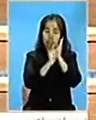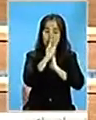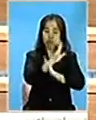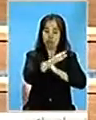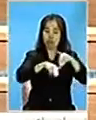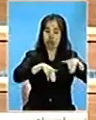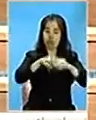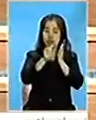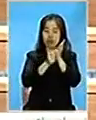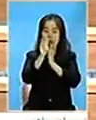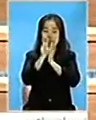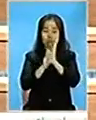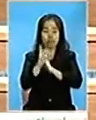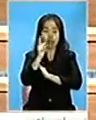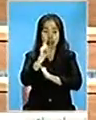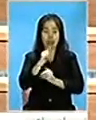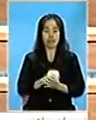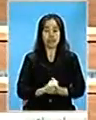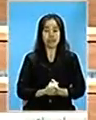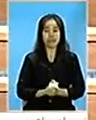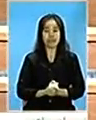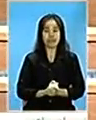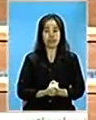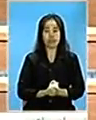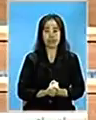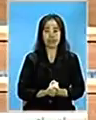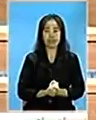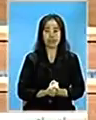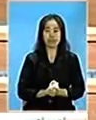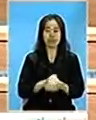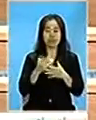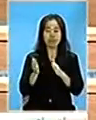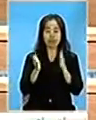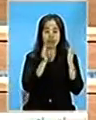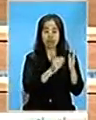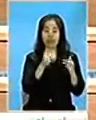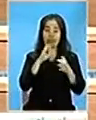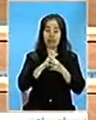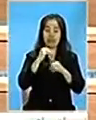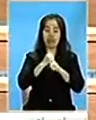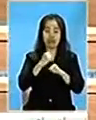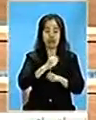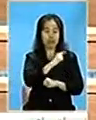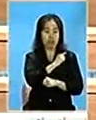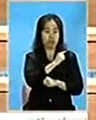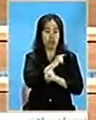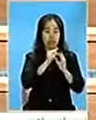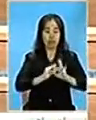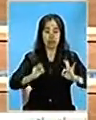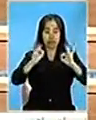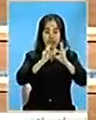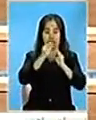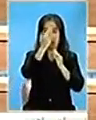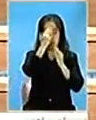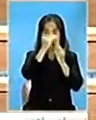านประธานครับนอกจากนี้ในเรื่องของพันธกิจหลัก5ด้านในหน้า11